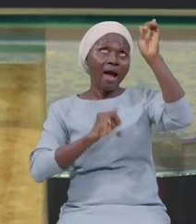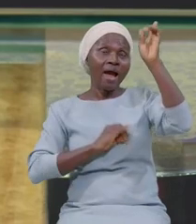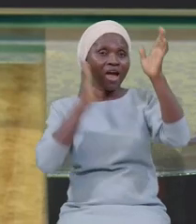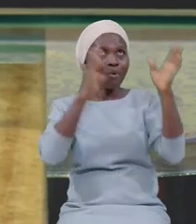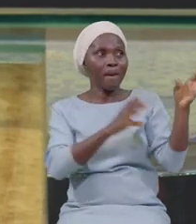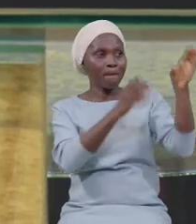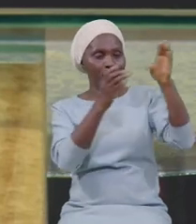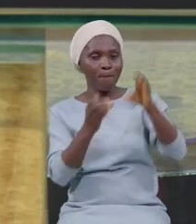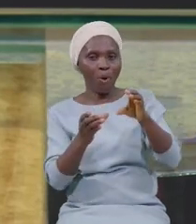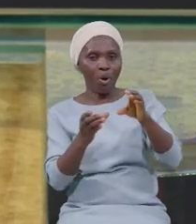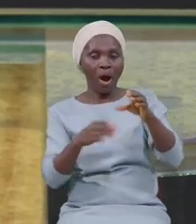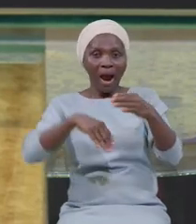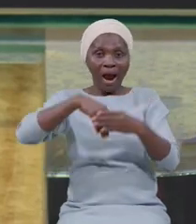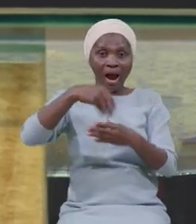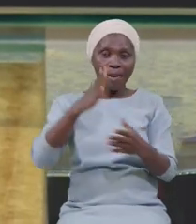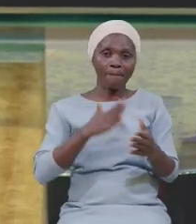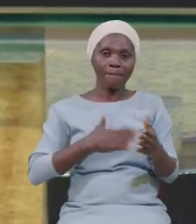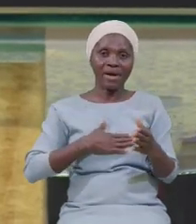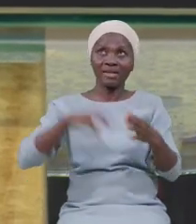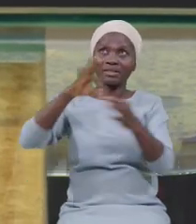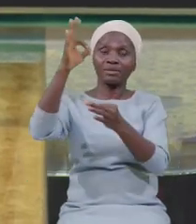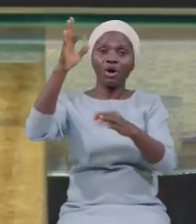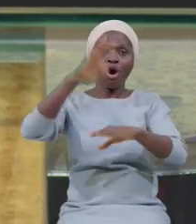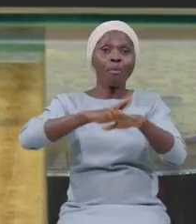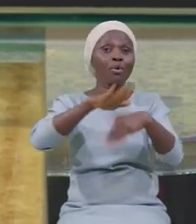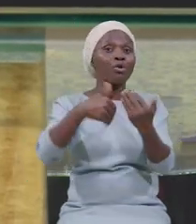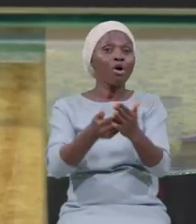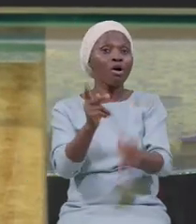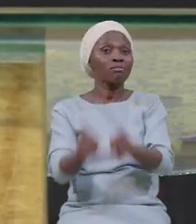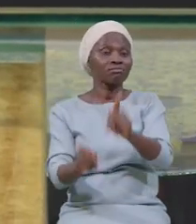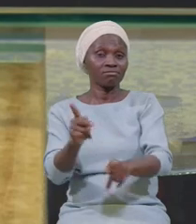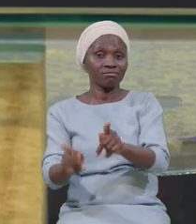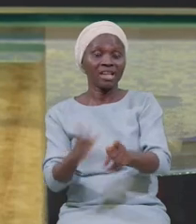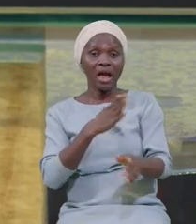mon esprit sur toute chair. Vos fils et vos filles